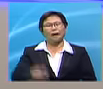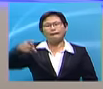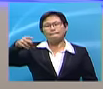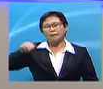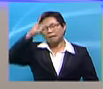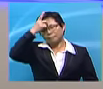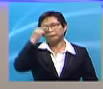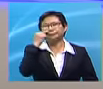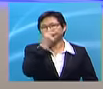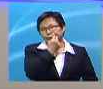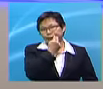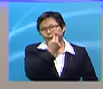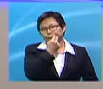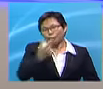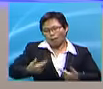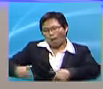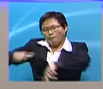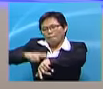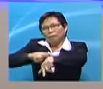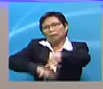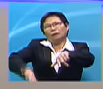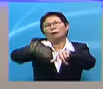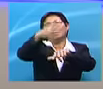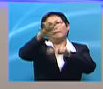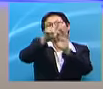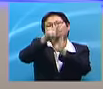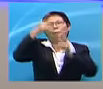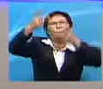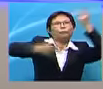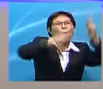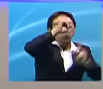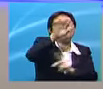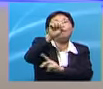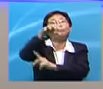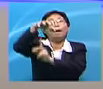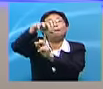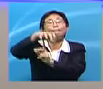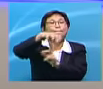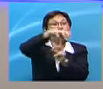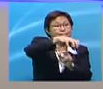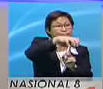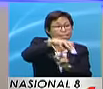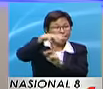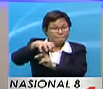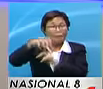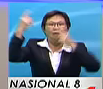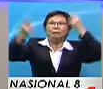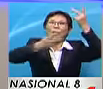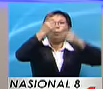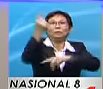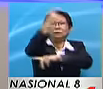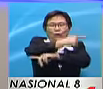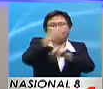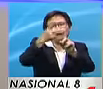Perdana Menteri Datuk Seri Najib Tun Razak meluangkan masa kira-kira 15 minit melawat Bazar Ramadan Batu 6 Kuala Nerus sempena lawatan seharinya